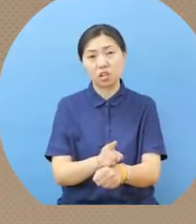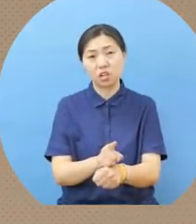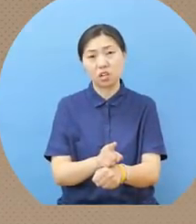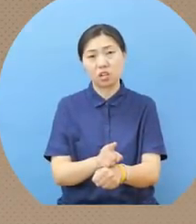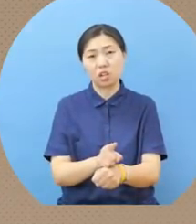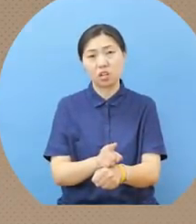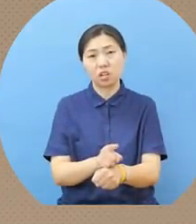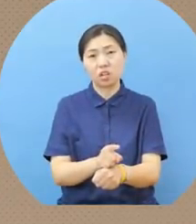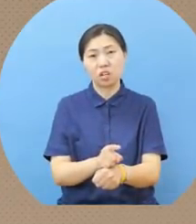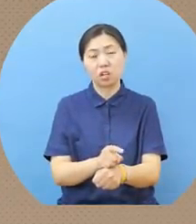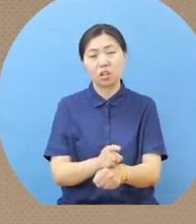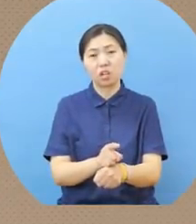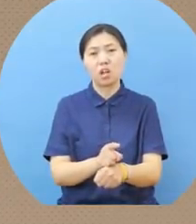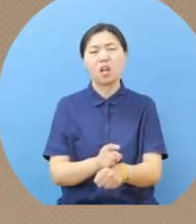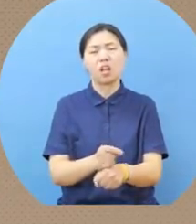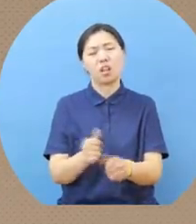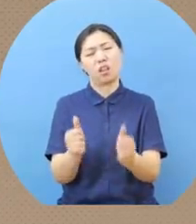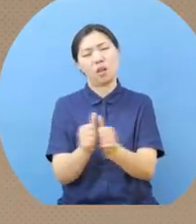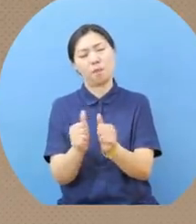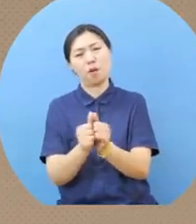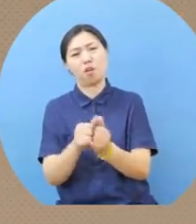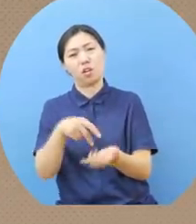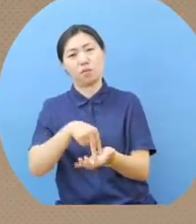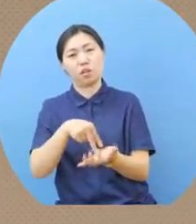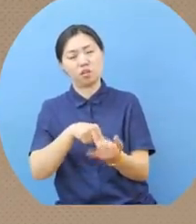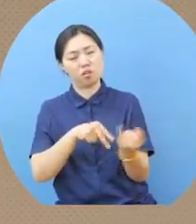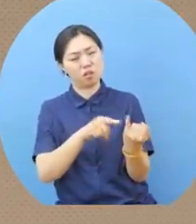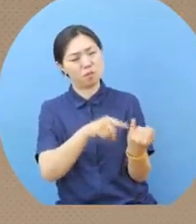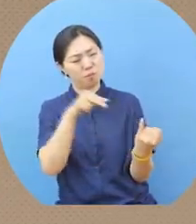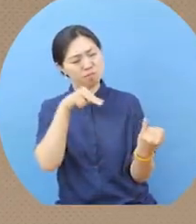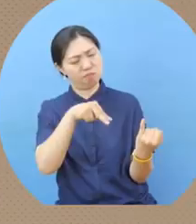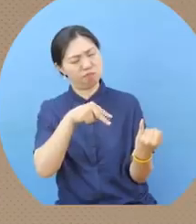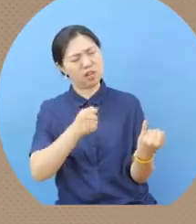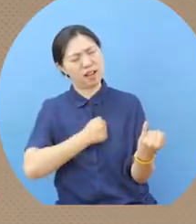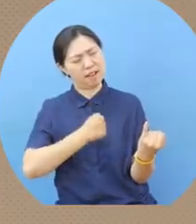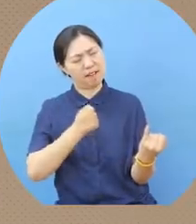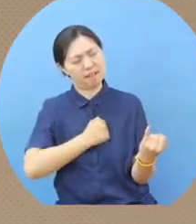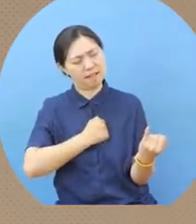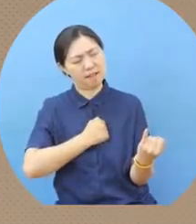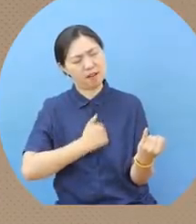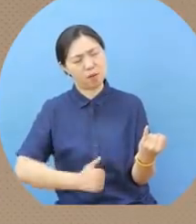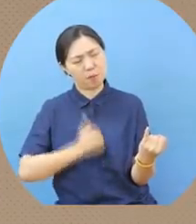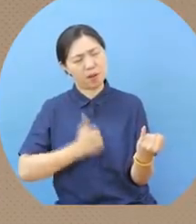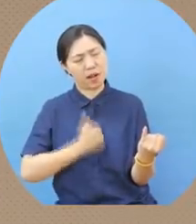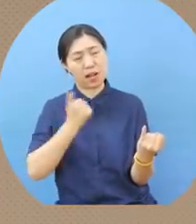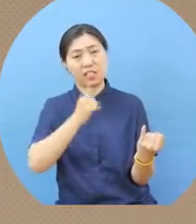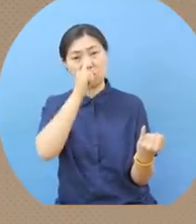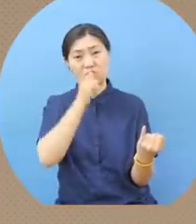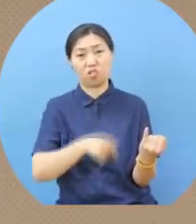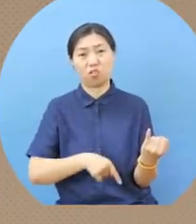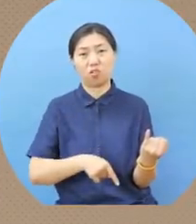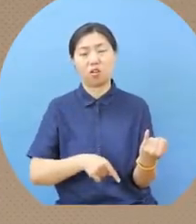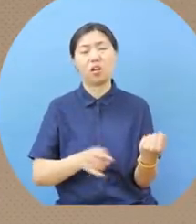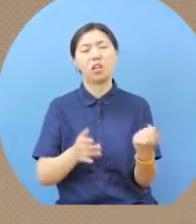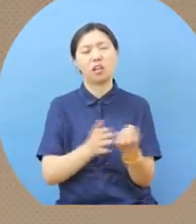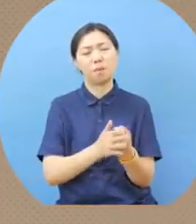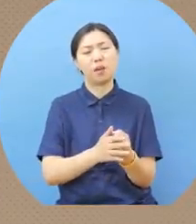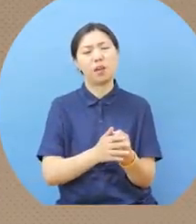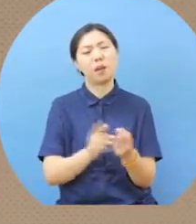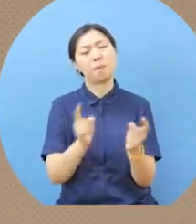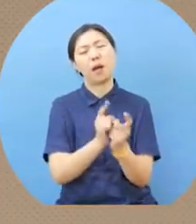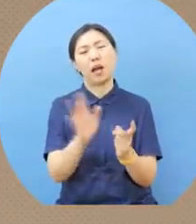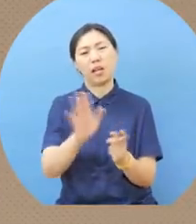모든 남편이 볼 때 자기를 봄 깍 하게 느껴지는 게 자꾸 화가 나고 그래서 만 버리니 나